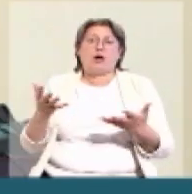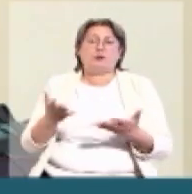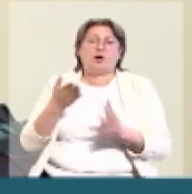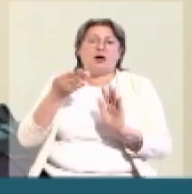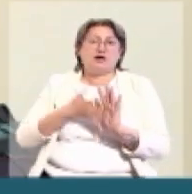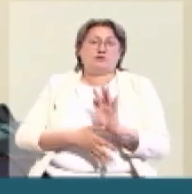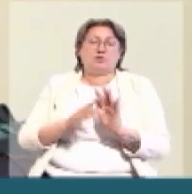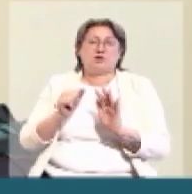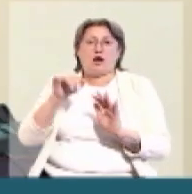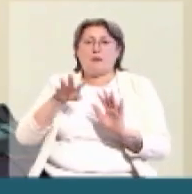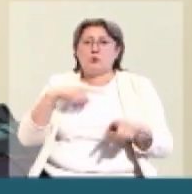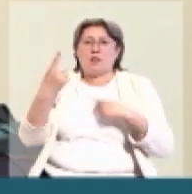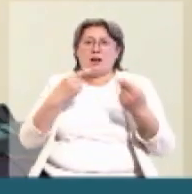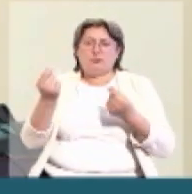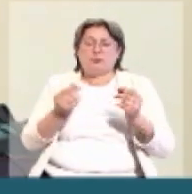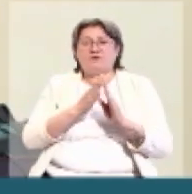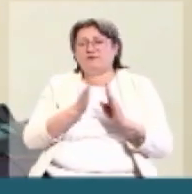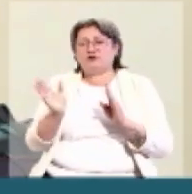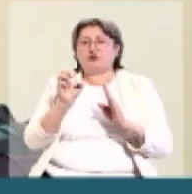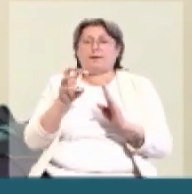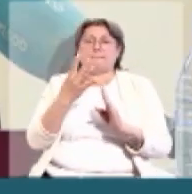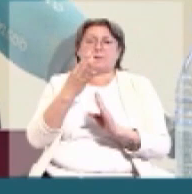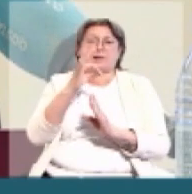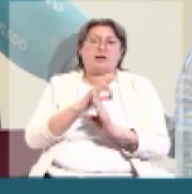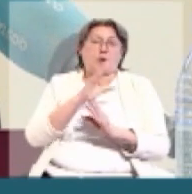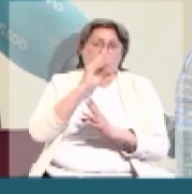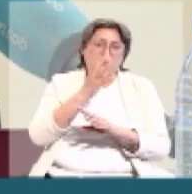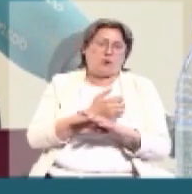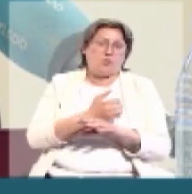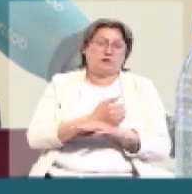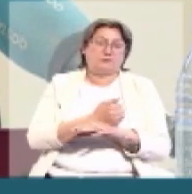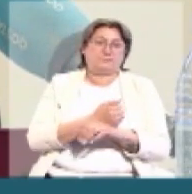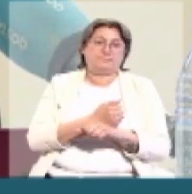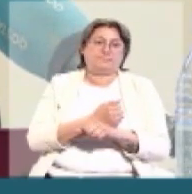расходы на коммунальные услуги превышает 5 процентов от дохода